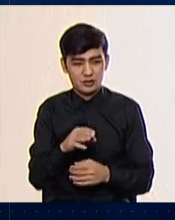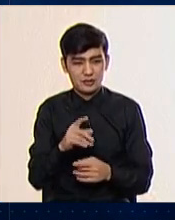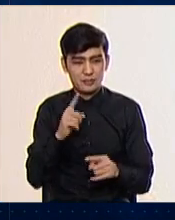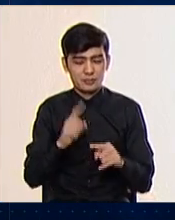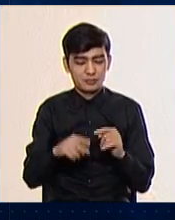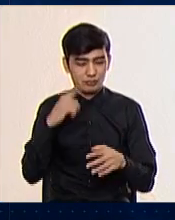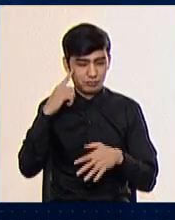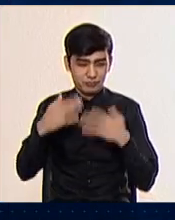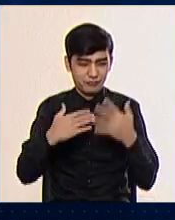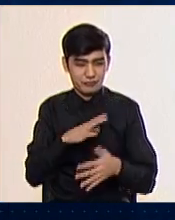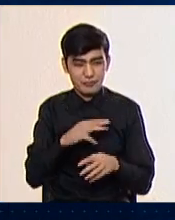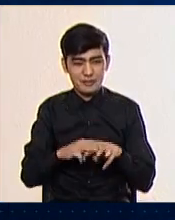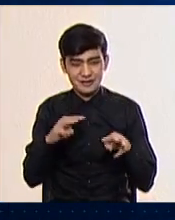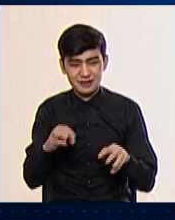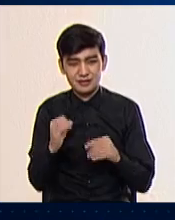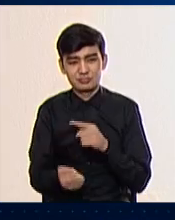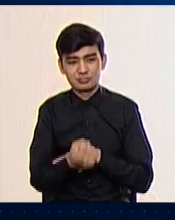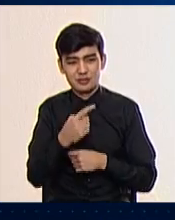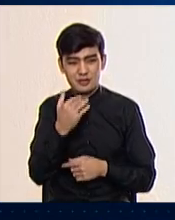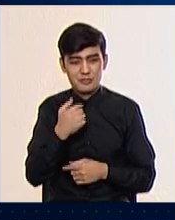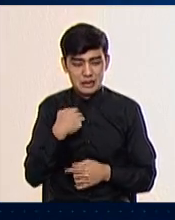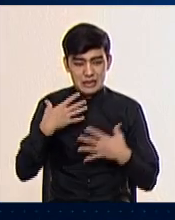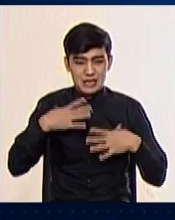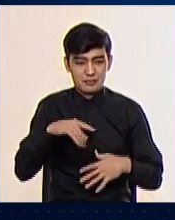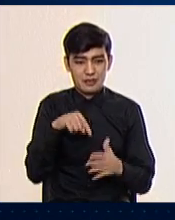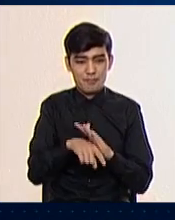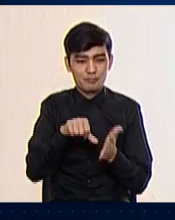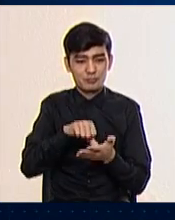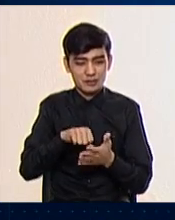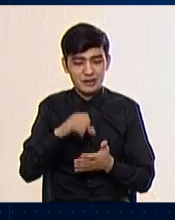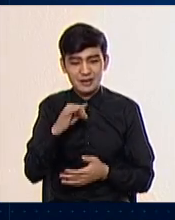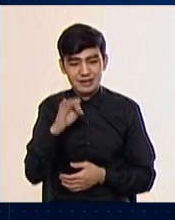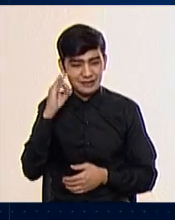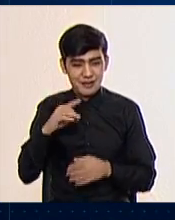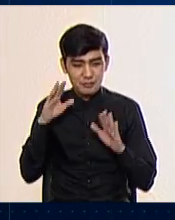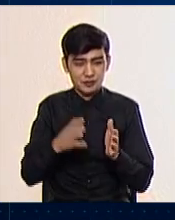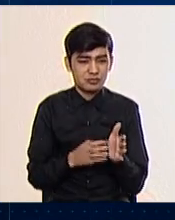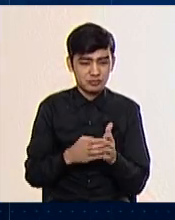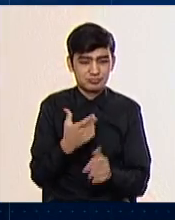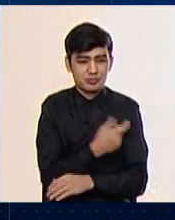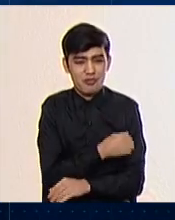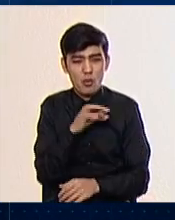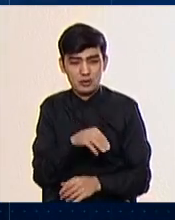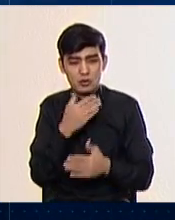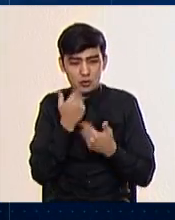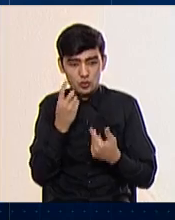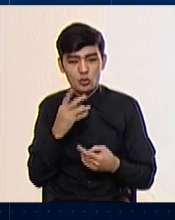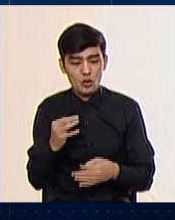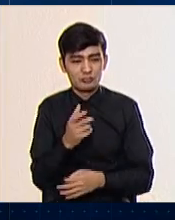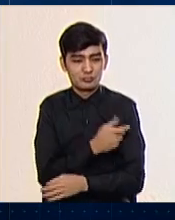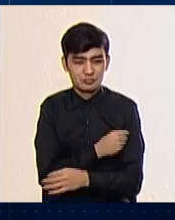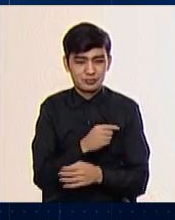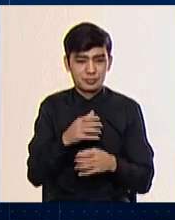непреднамеренной путаницы в министерстве, возникшей в его отсутствии. Кстати, в Израиле нет дефицита вакцины, но темпы вакцинации